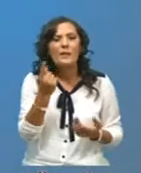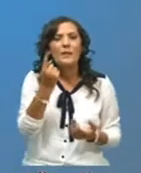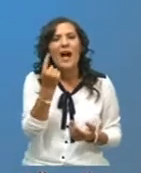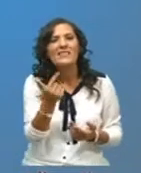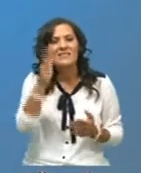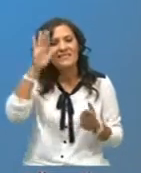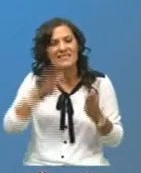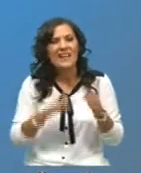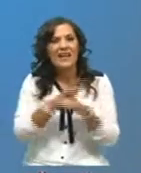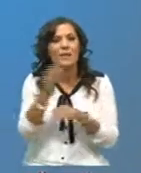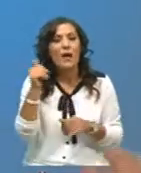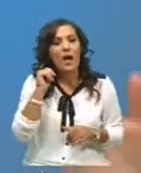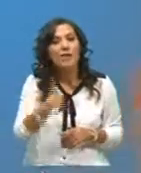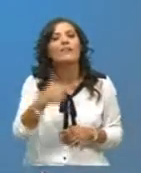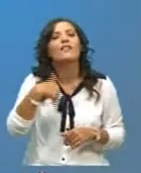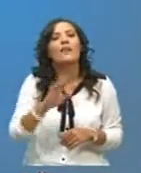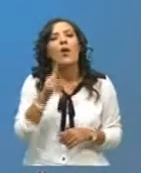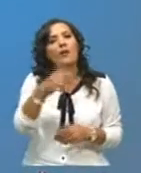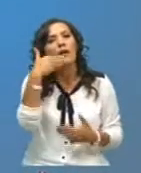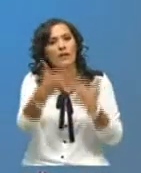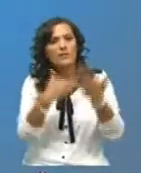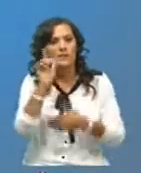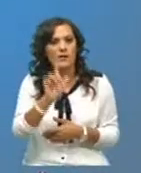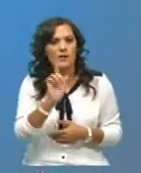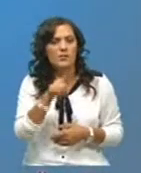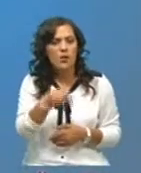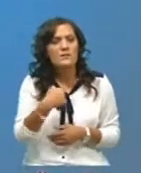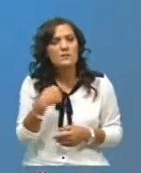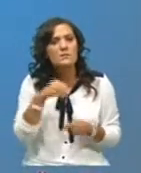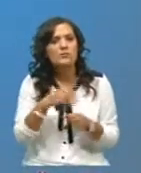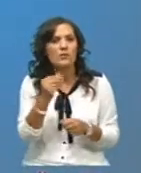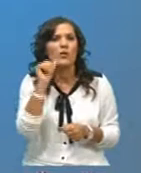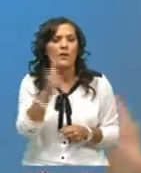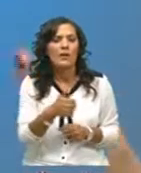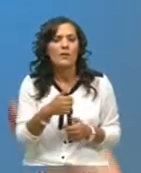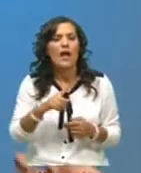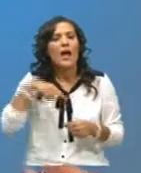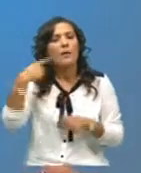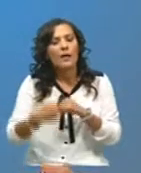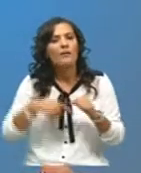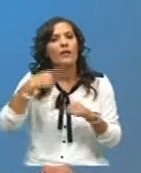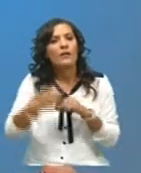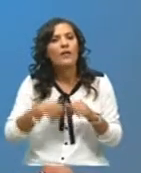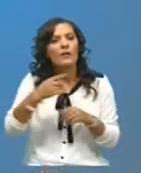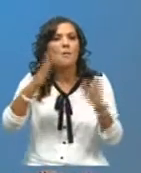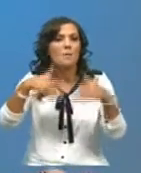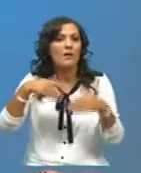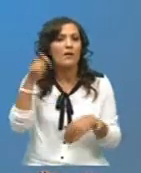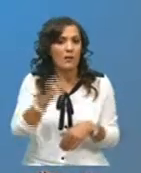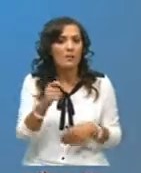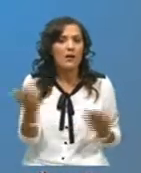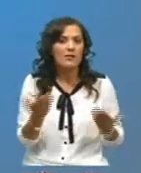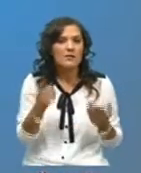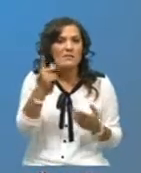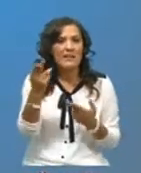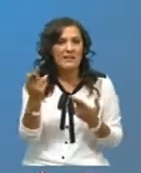oranda hayatımızda yer etmelidir mesela onu da anlatalım Kızım bizim için o da önemli bir her hafta mangal yapmak